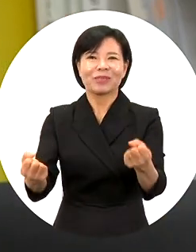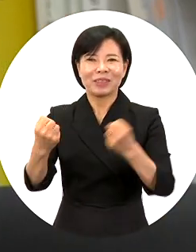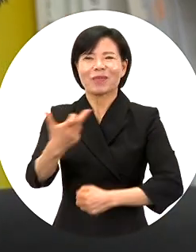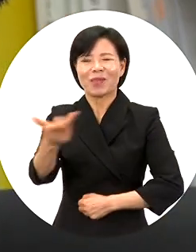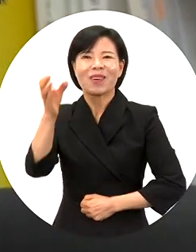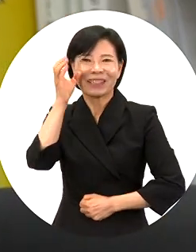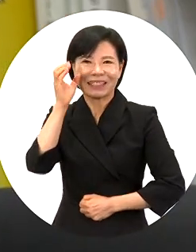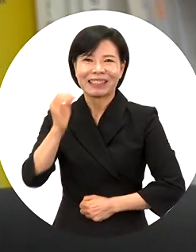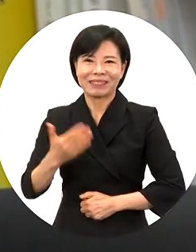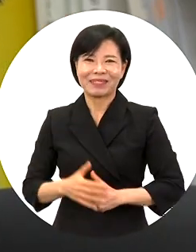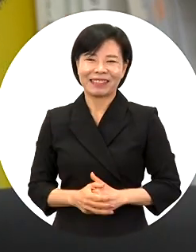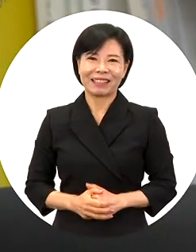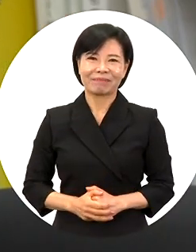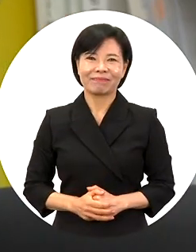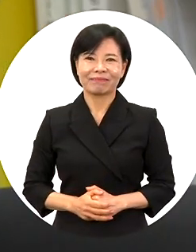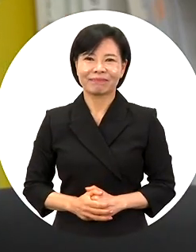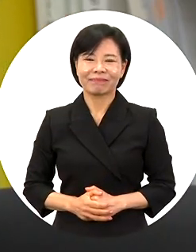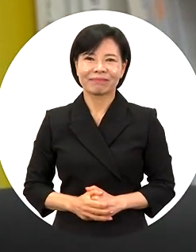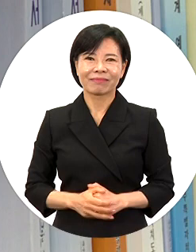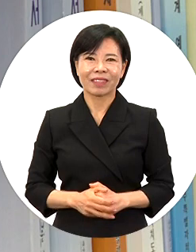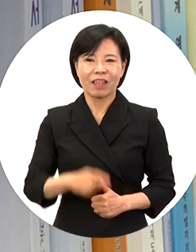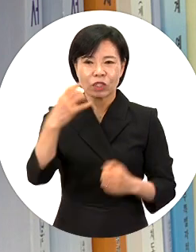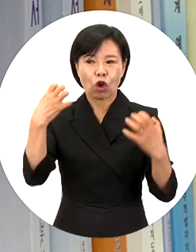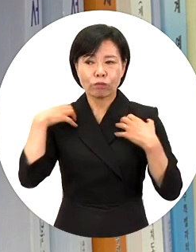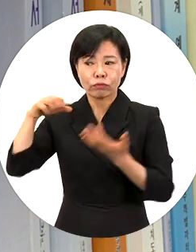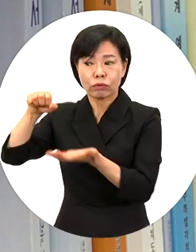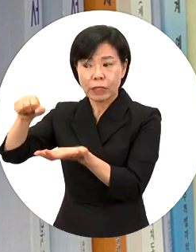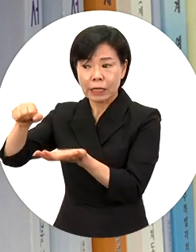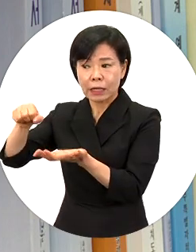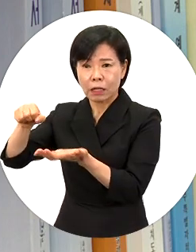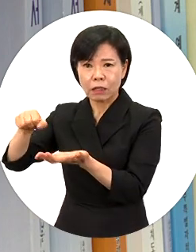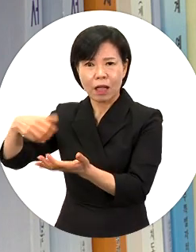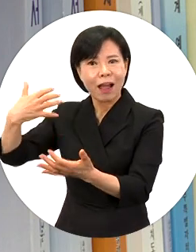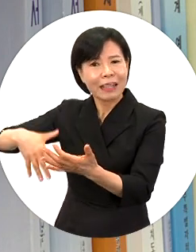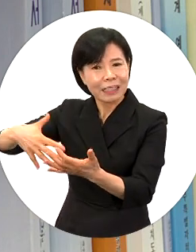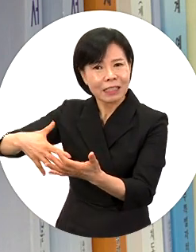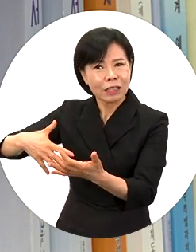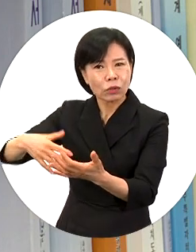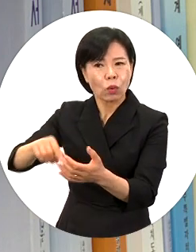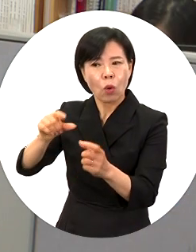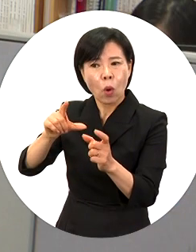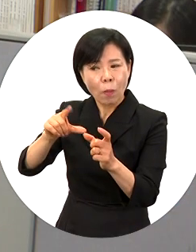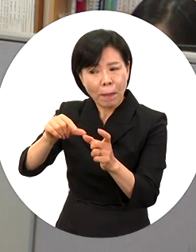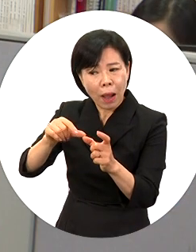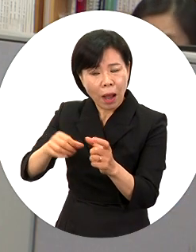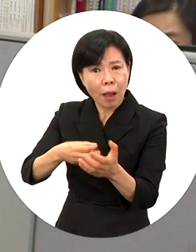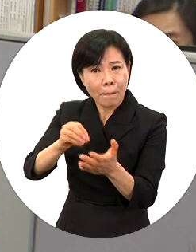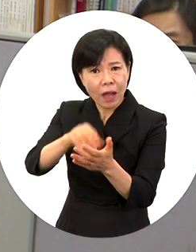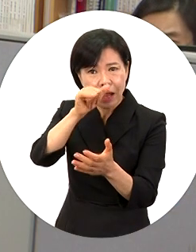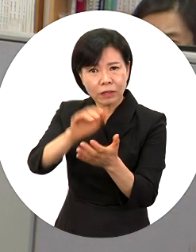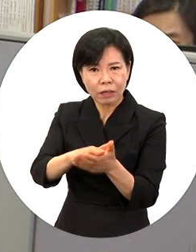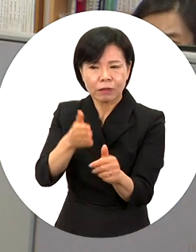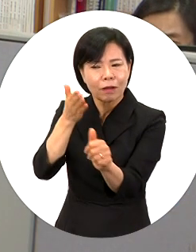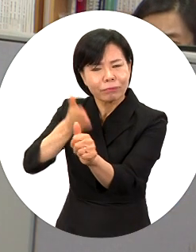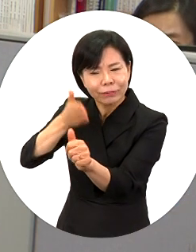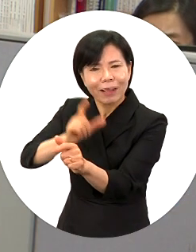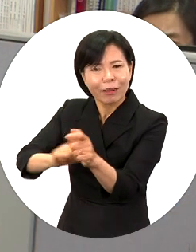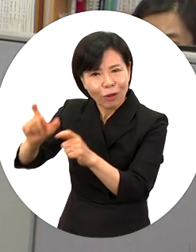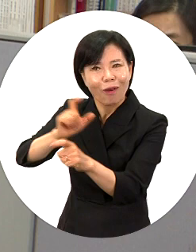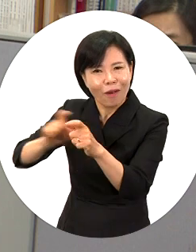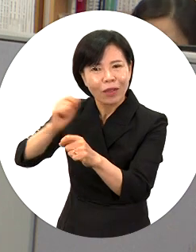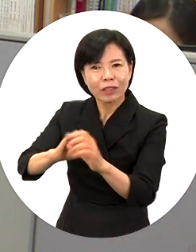동력을 제공할 것으로 기대됩니다. 제주도는 정부 예산안에 미반영 또는 일부 반영된 사업은 설득